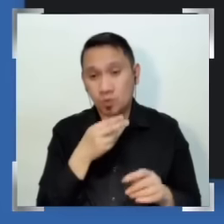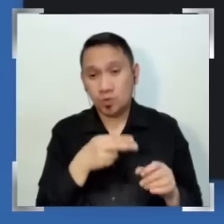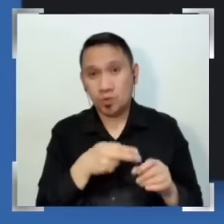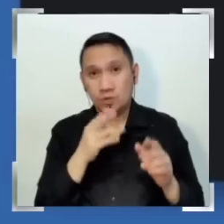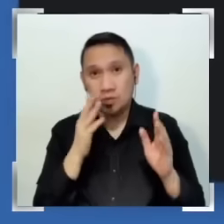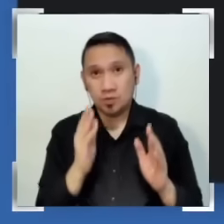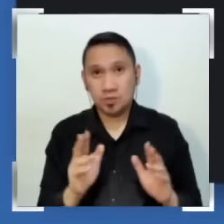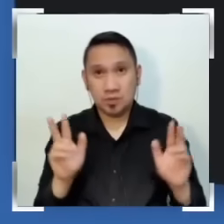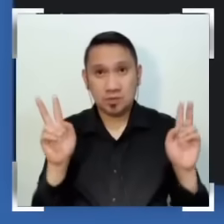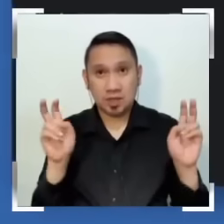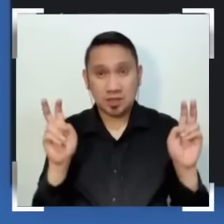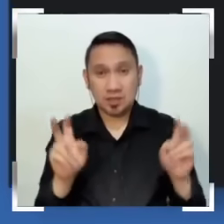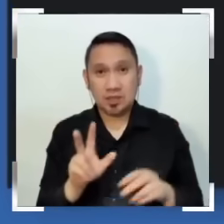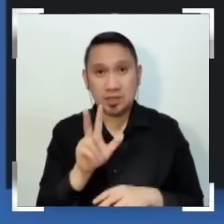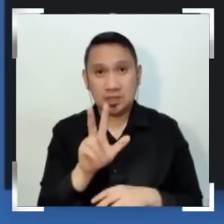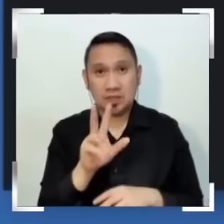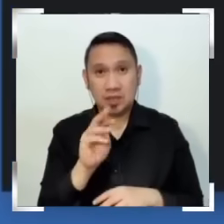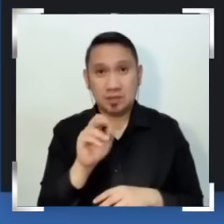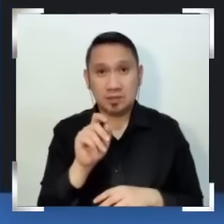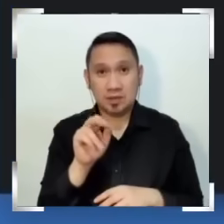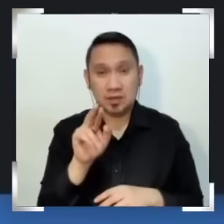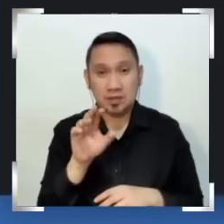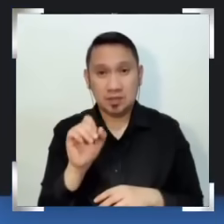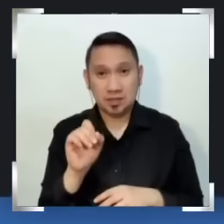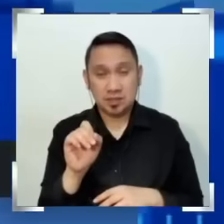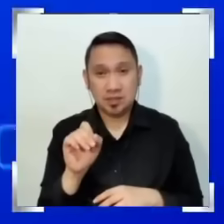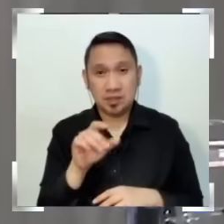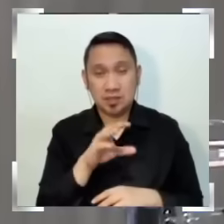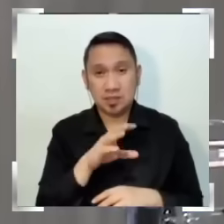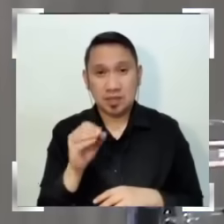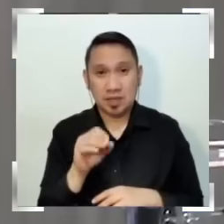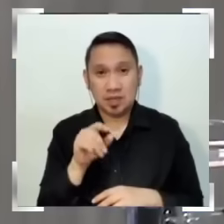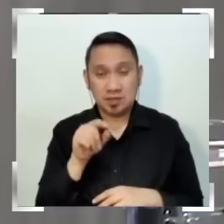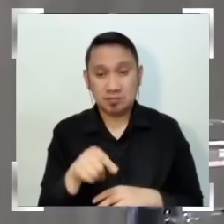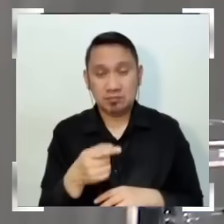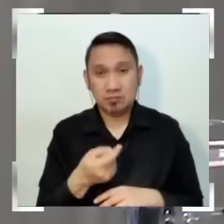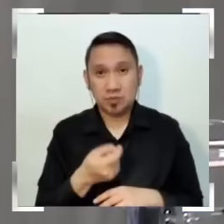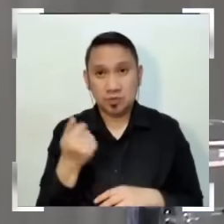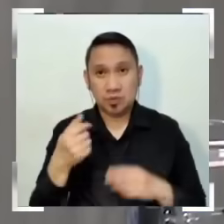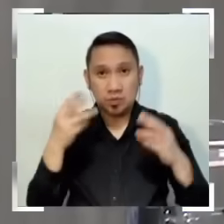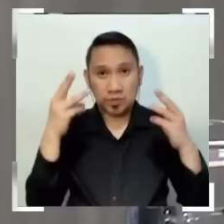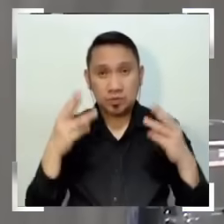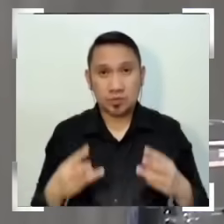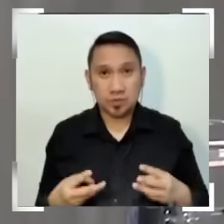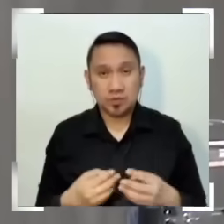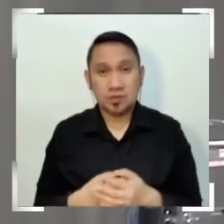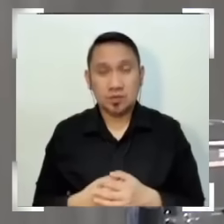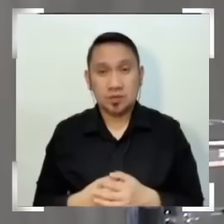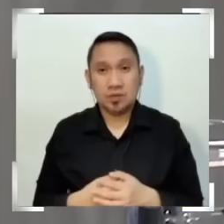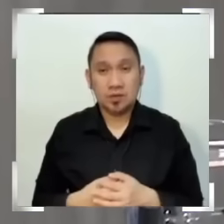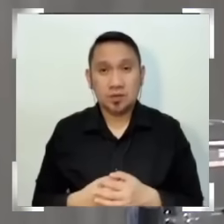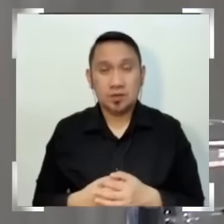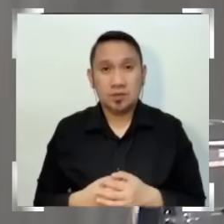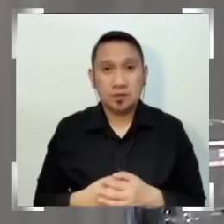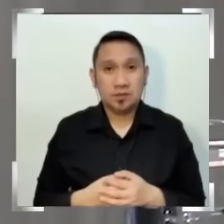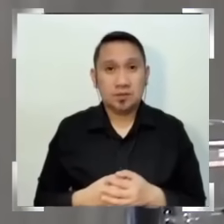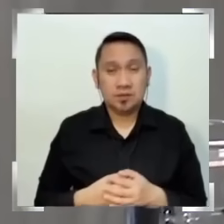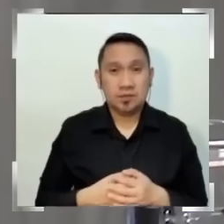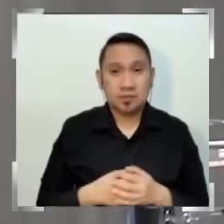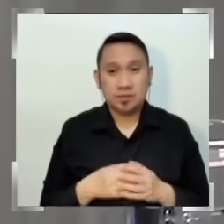Musketeers. Kasunod dito ay inalis muna ng camera ang website. The damage is really minimal, no?